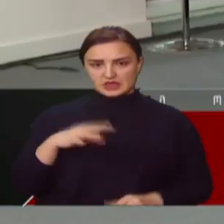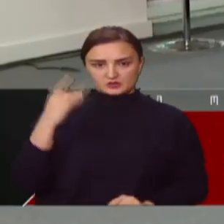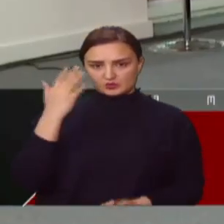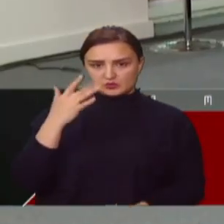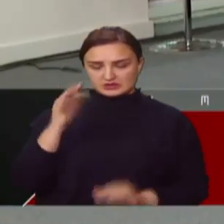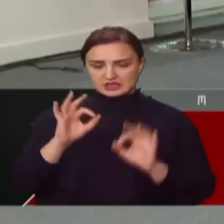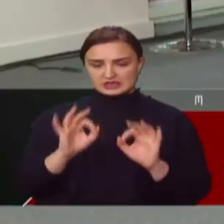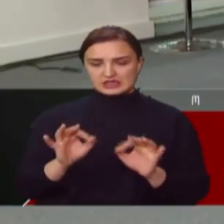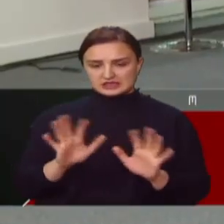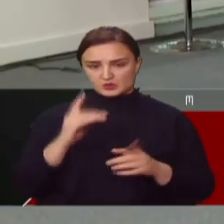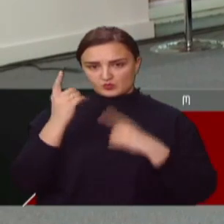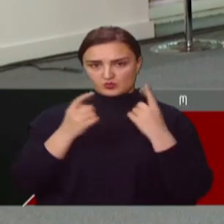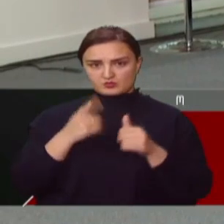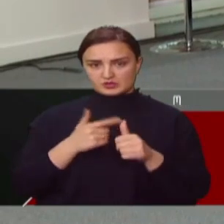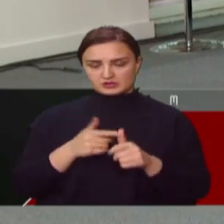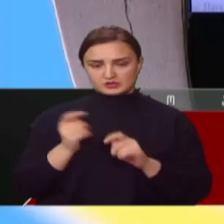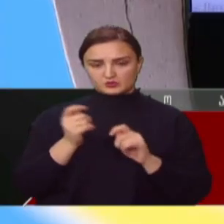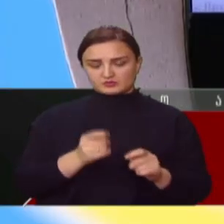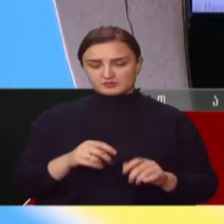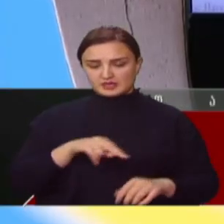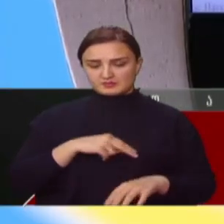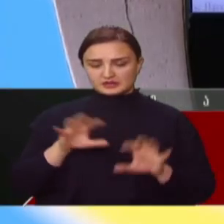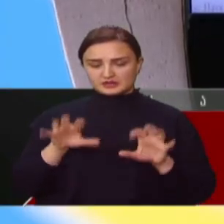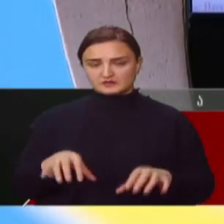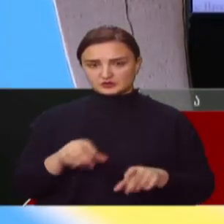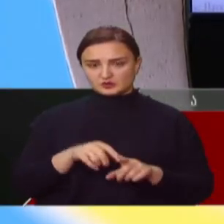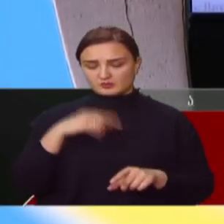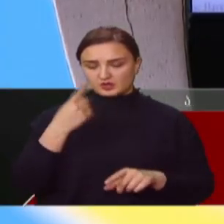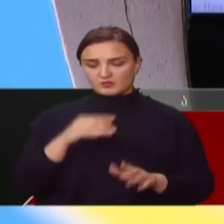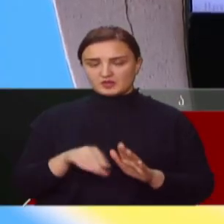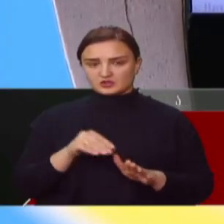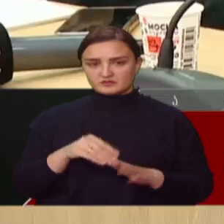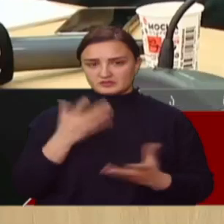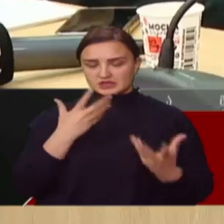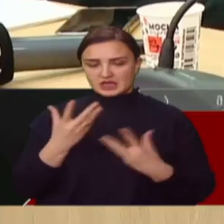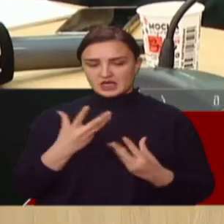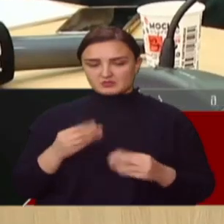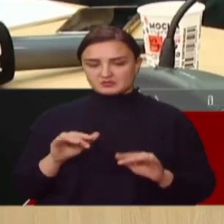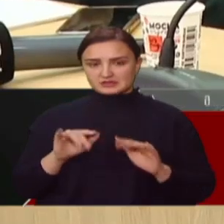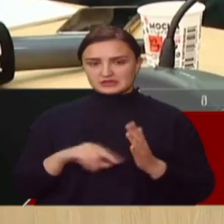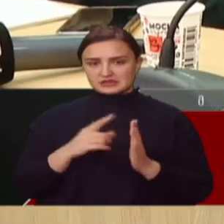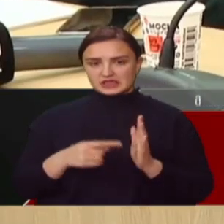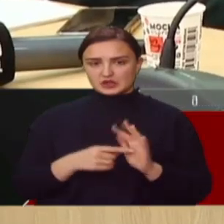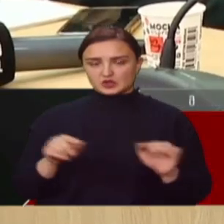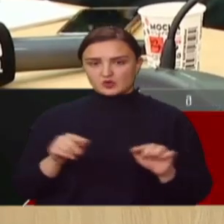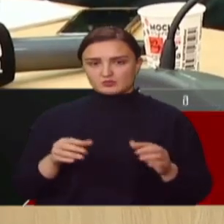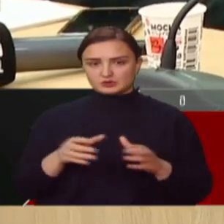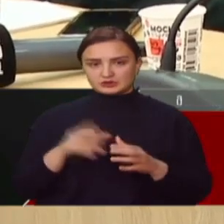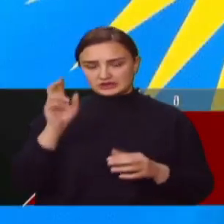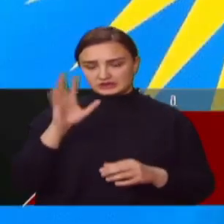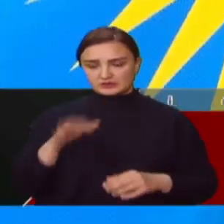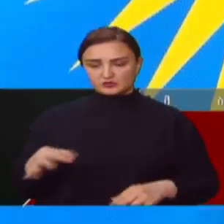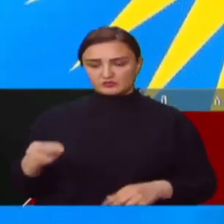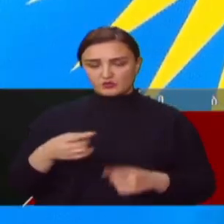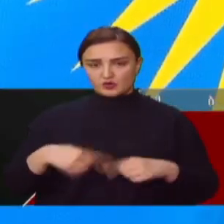otsneba dezinformatsias utsodebs. Parlamentis tamjdomare miichnevs rom archevnebis gaqalbebis sakitxze opozitsias mesame sektors